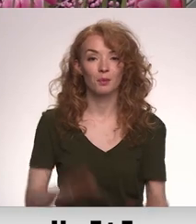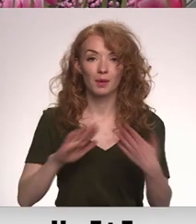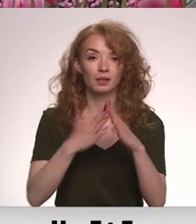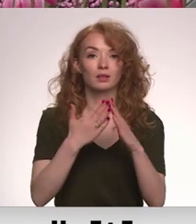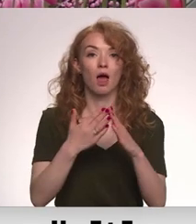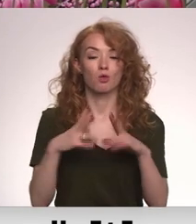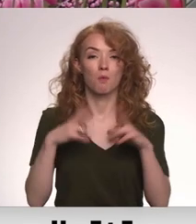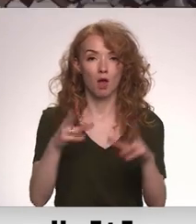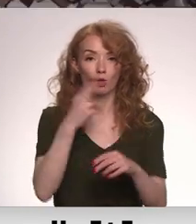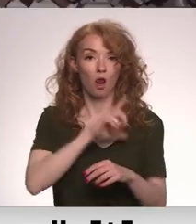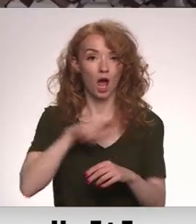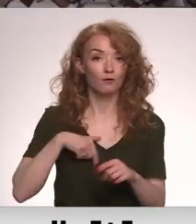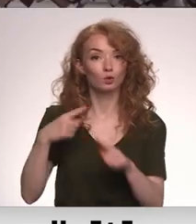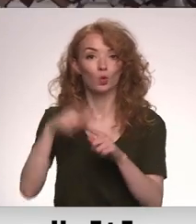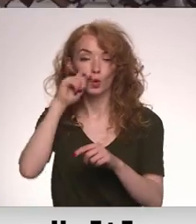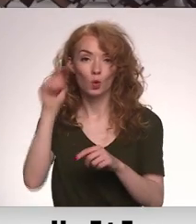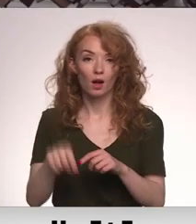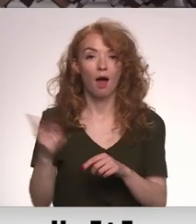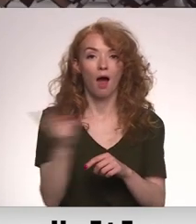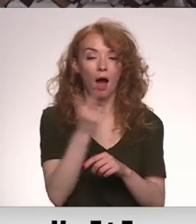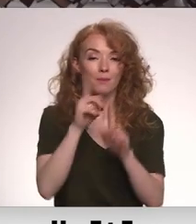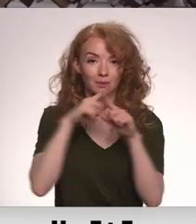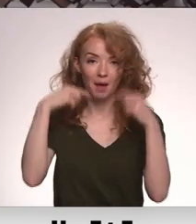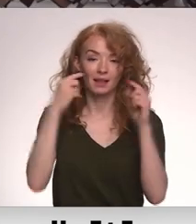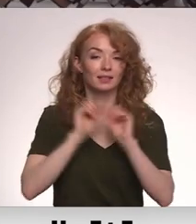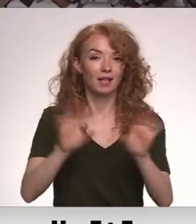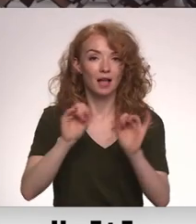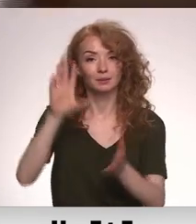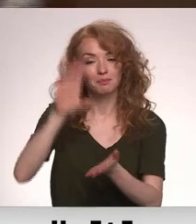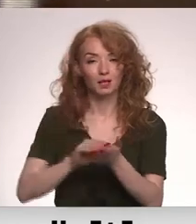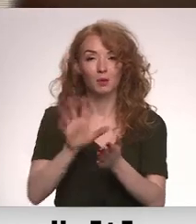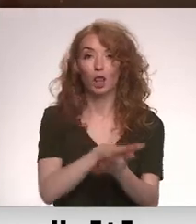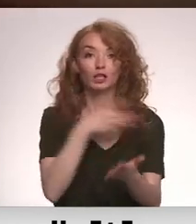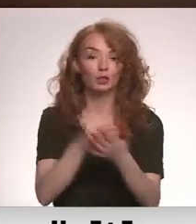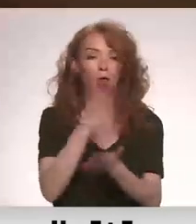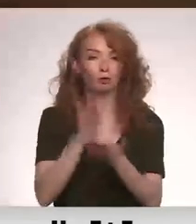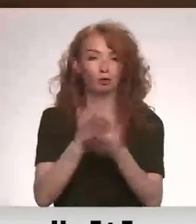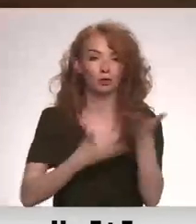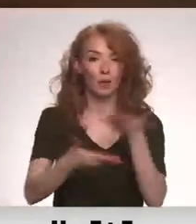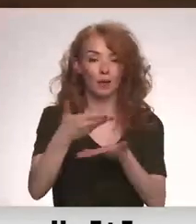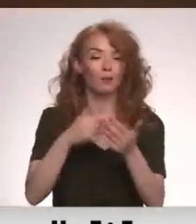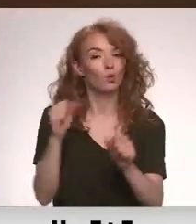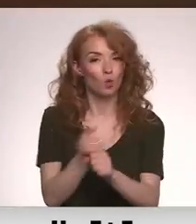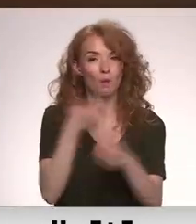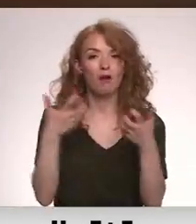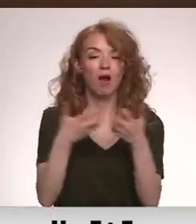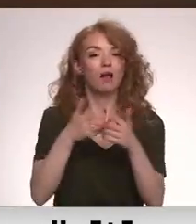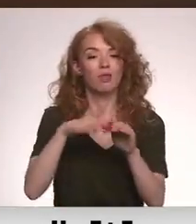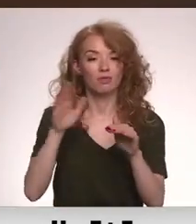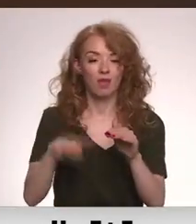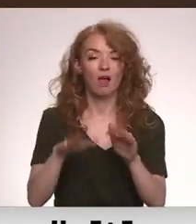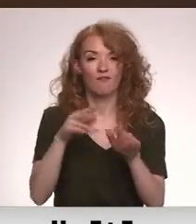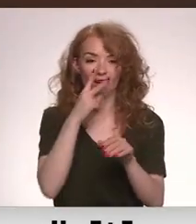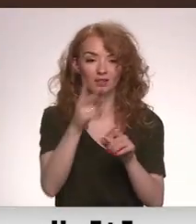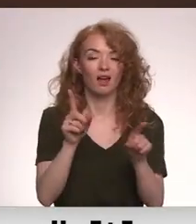Pilsētu mēri no Latvijas un Ukrainas ar smaidu stāsta pieredzi stāsts par līdšanējo sadarbību. Tomēr kara ēnas redzams arī caur